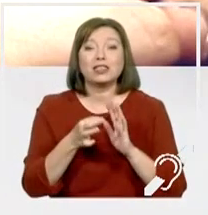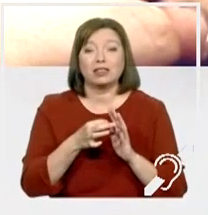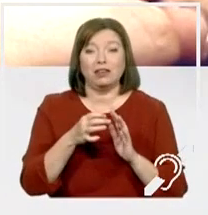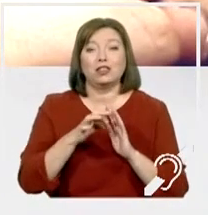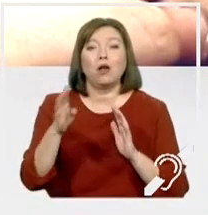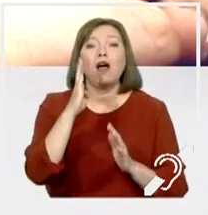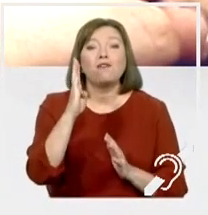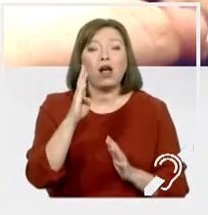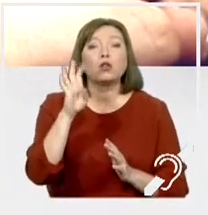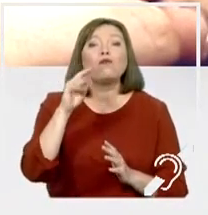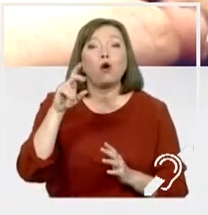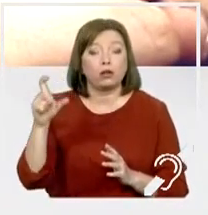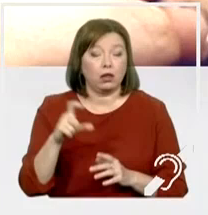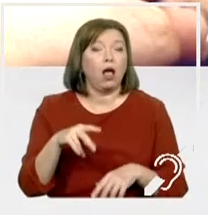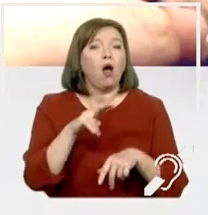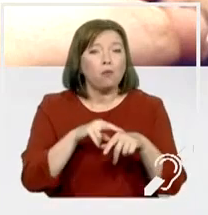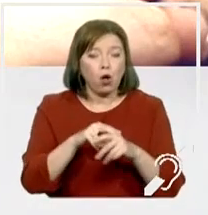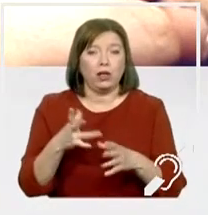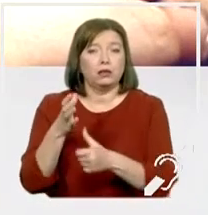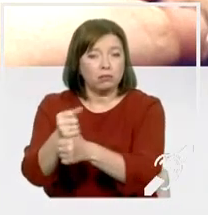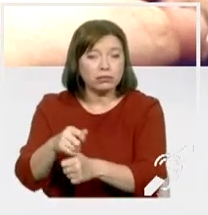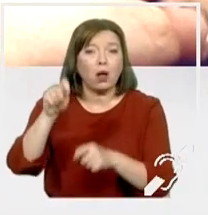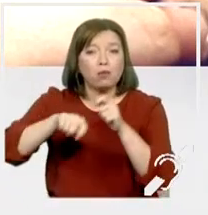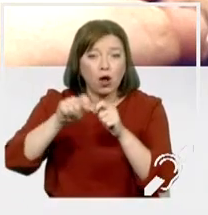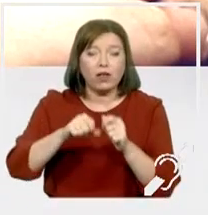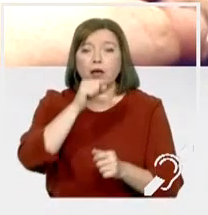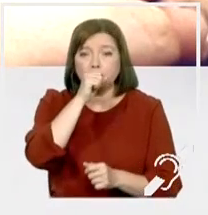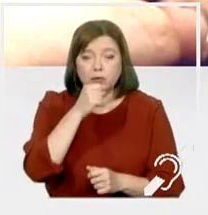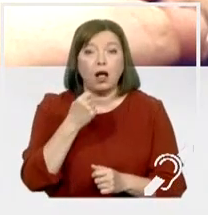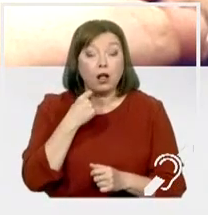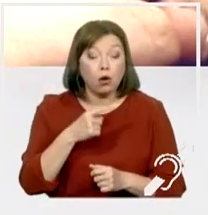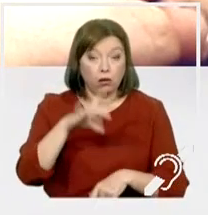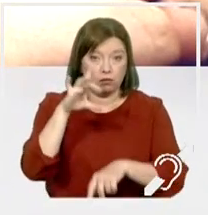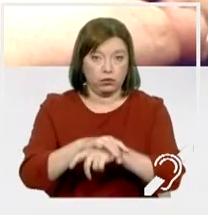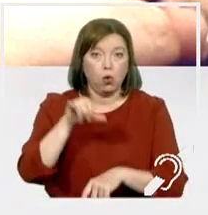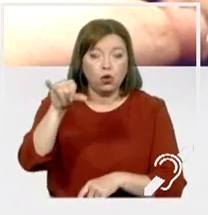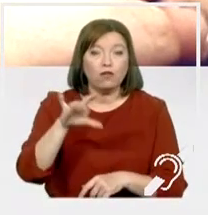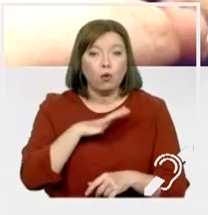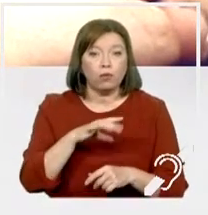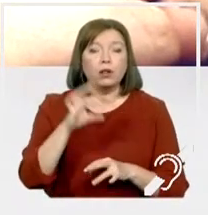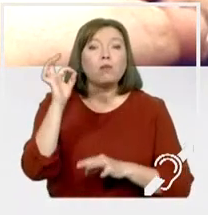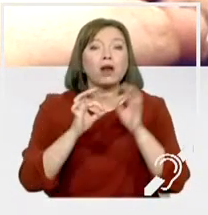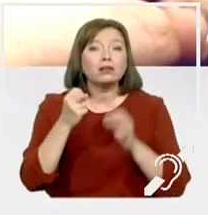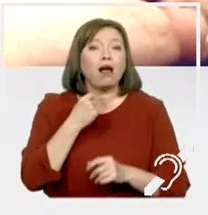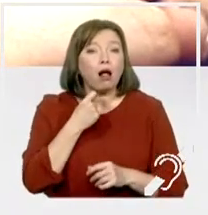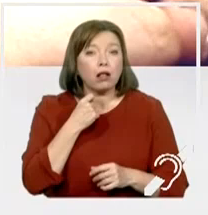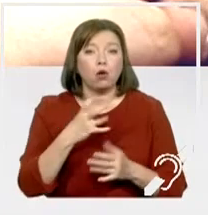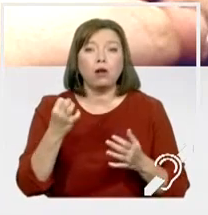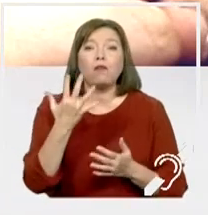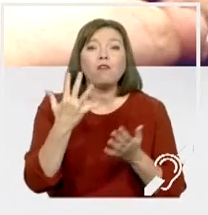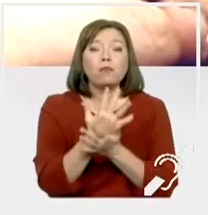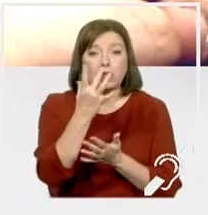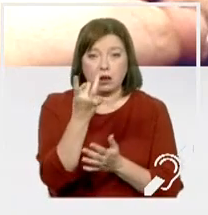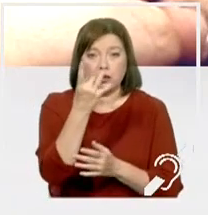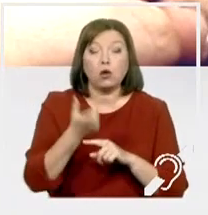Vadului vode prins de poliție și supus testării alcool scopi s a dovedit că băiatul avea un nivel de alcool în aerul expirat de aproape cinci